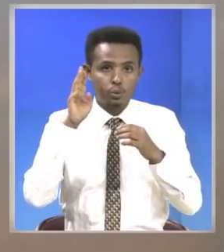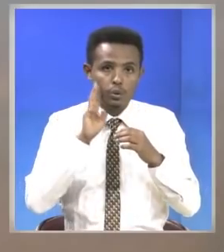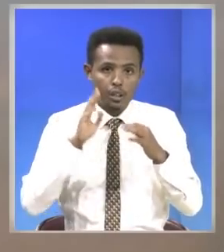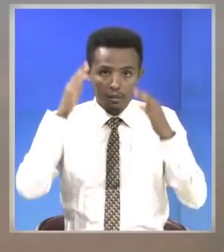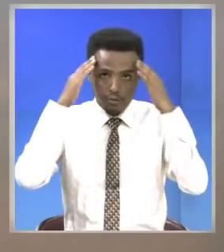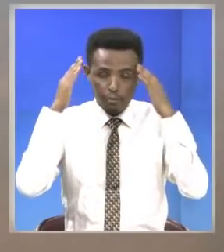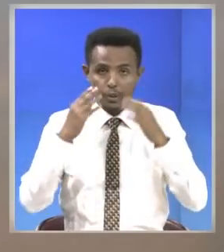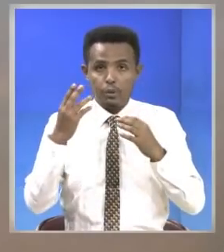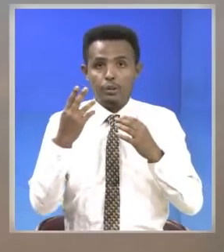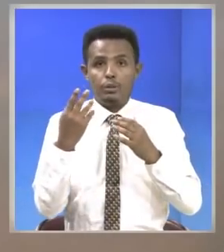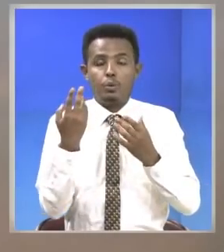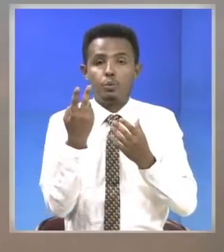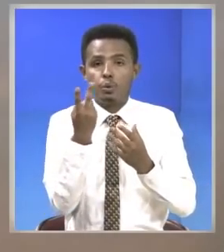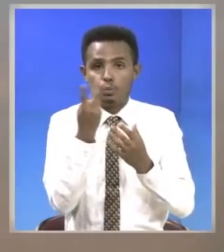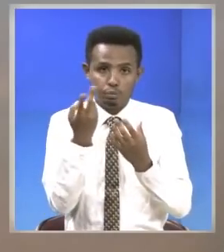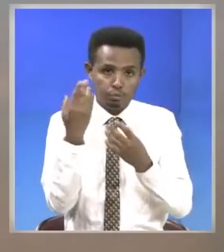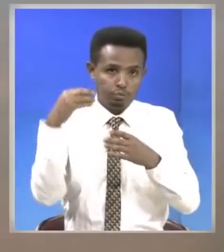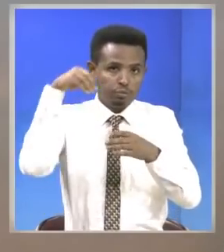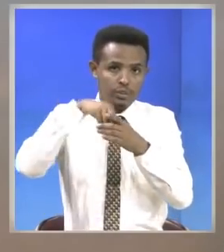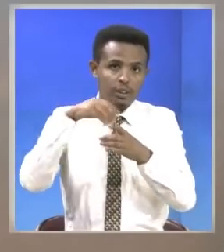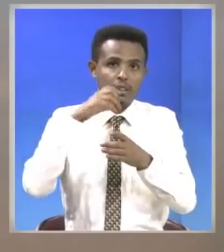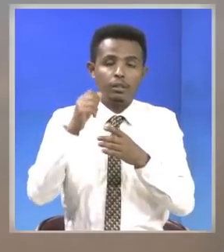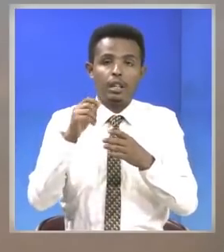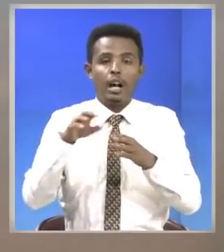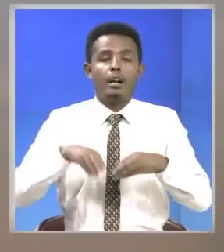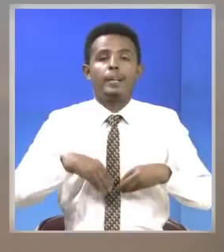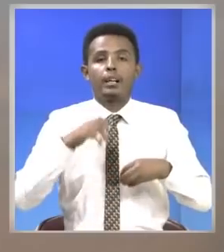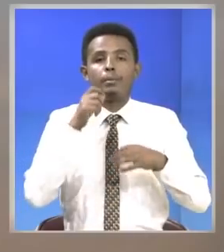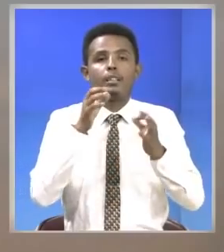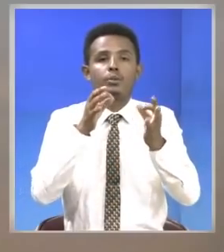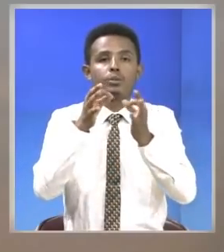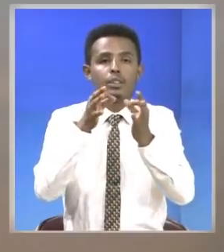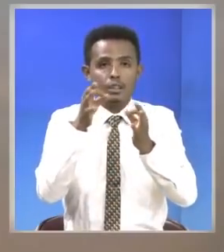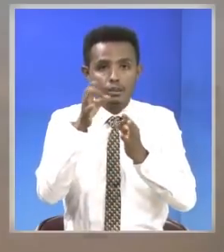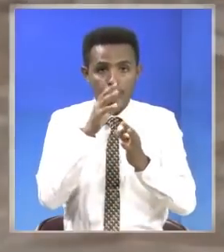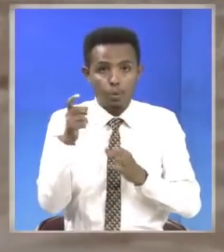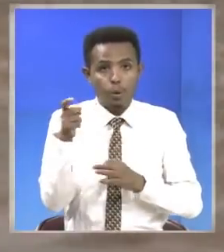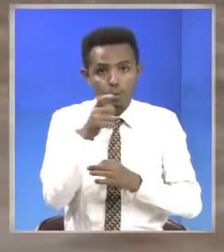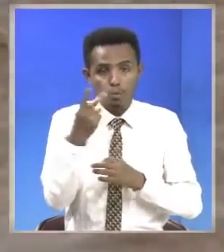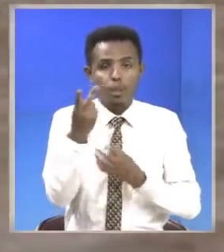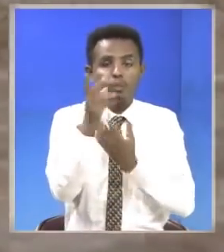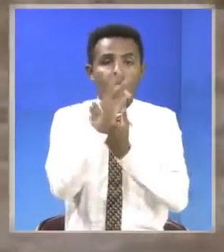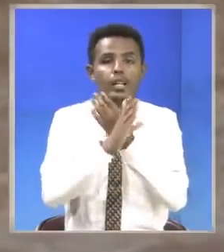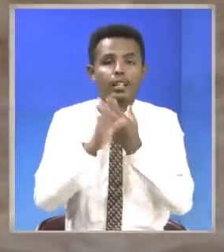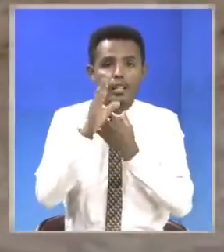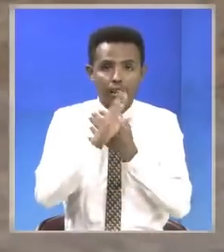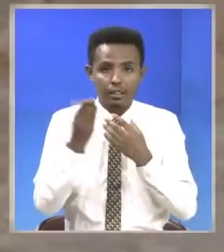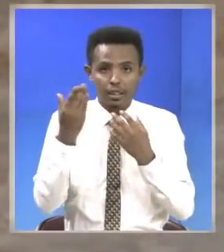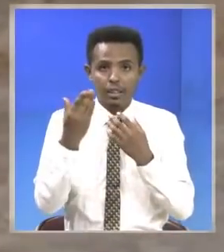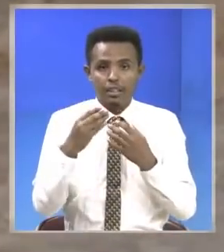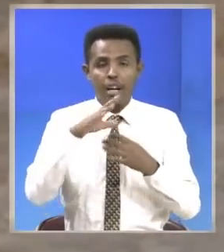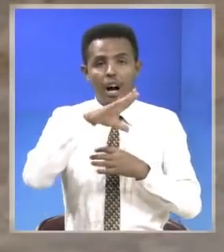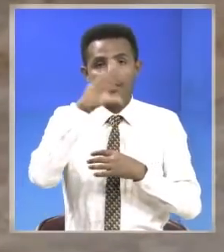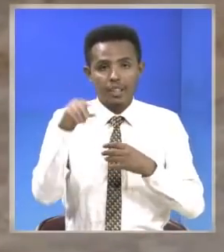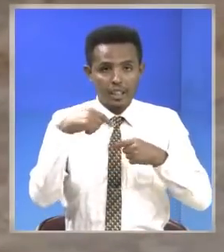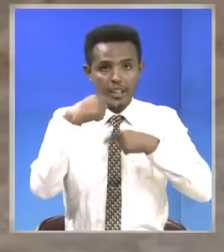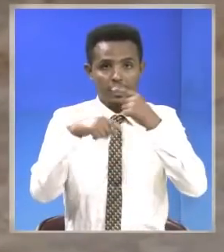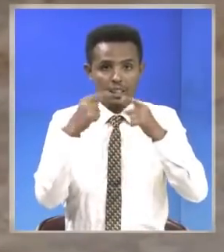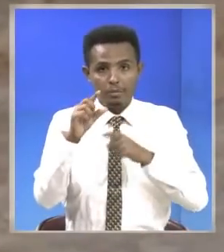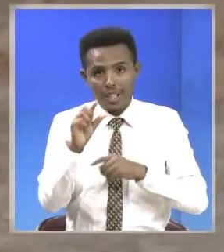ያልተነሱ ጉዳዮች ካልተካተቱ በሚል ረቂቁን አለመቀበላቸውን አስታውቋል። በመሆኑም ሁለቱ ሀገራት የአፍሪካ ህብረት ሂደትን